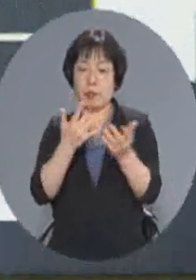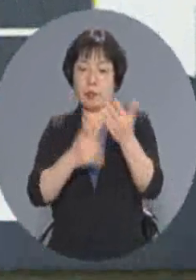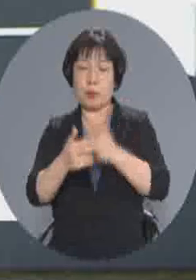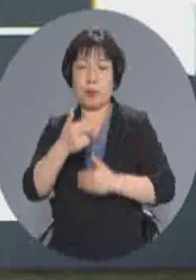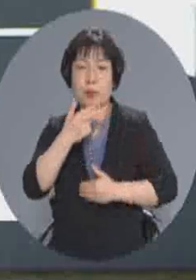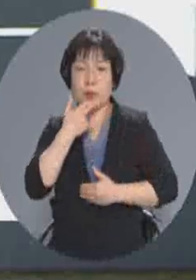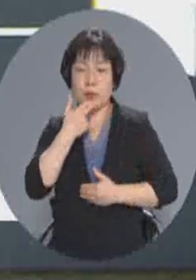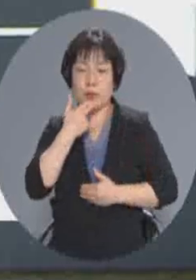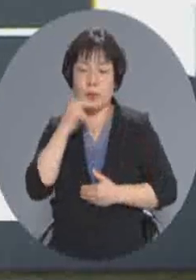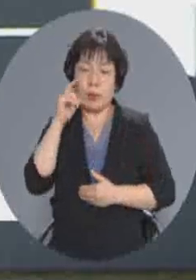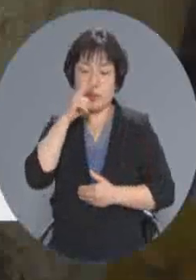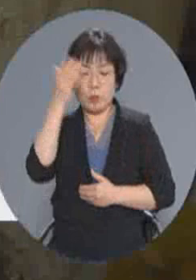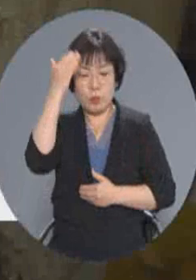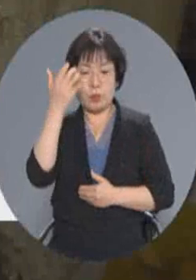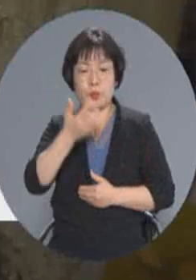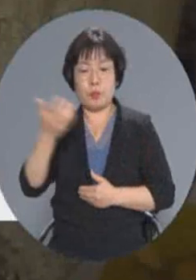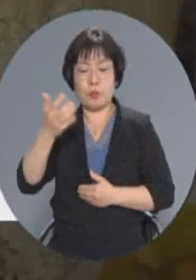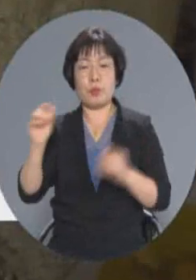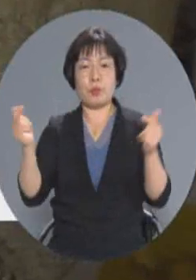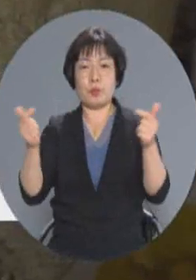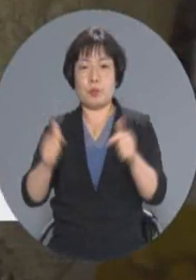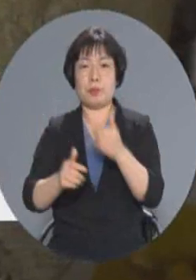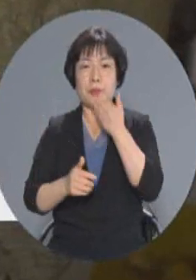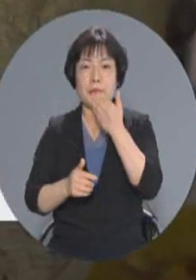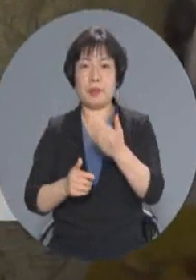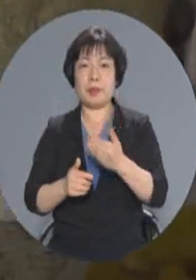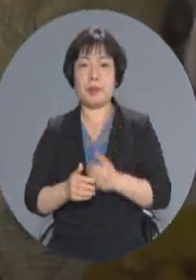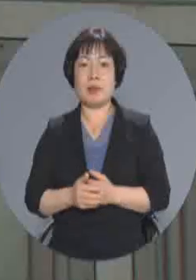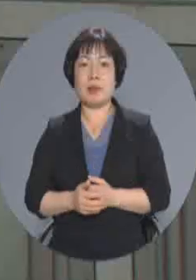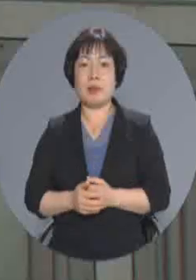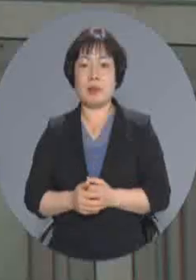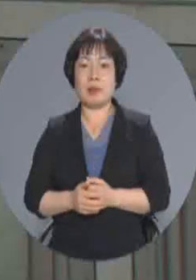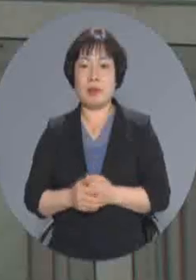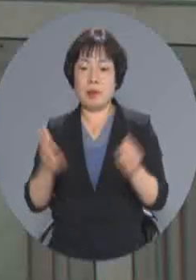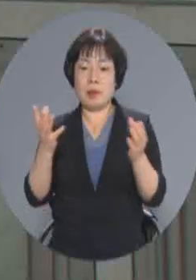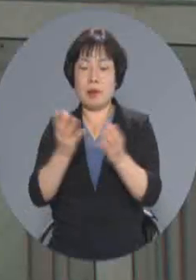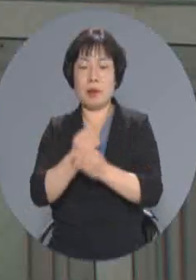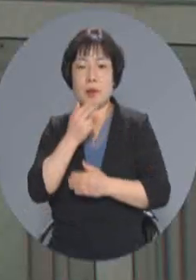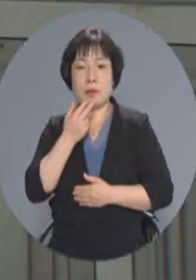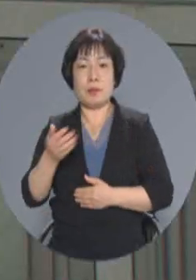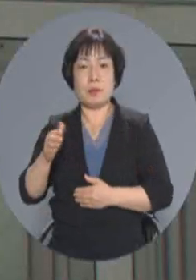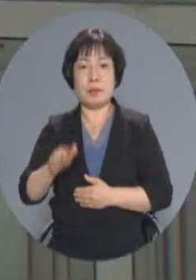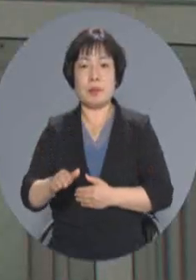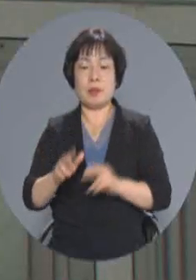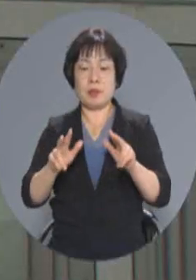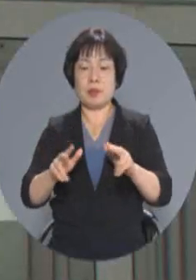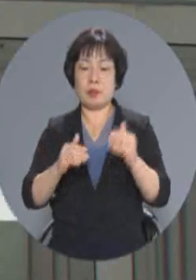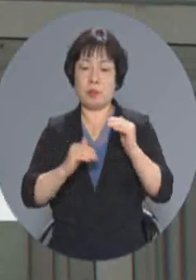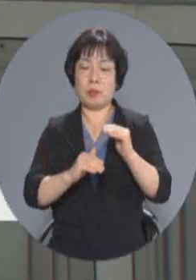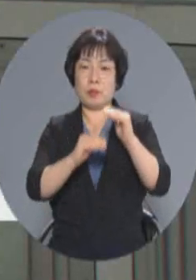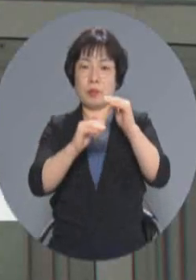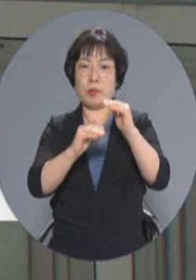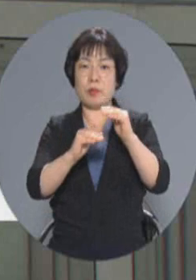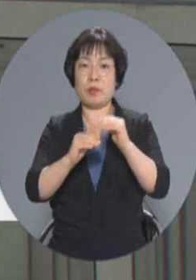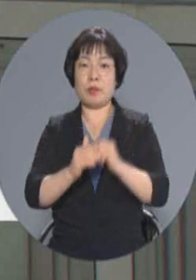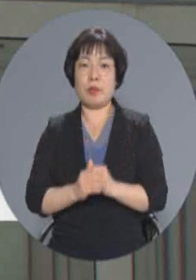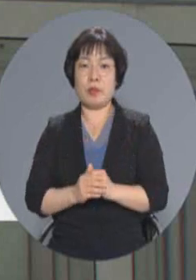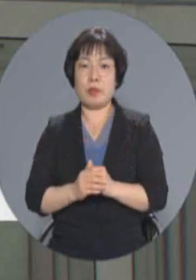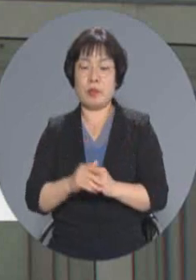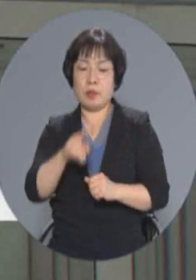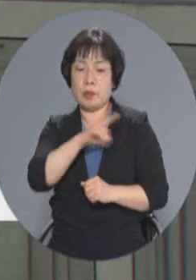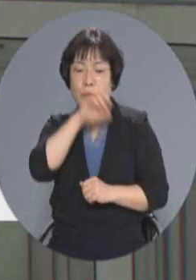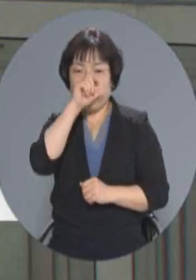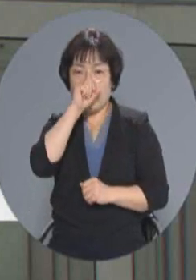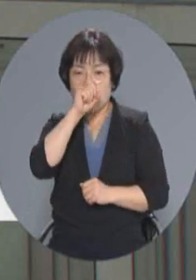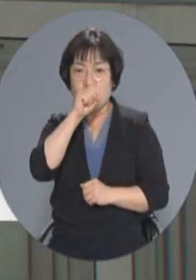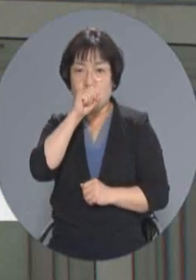않아 유해물질도 획기적으로 줄일 수 있다는 겁니다. 완벽하지는 않지만은 현 단계에서는 가장